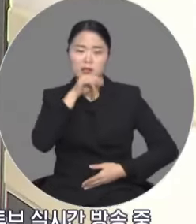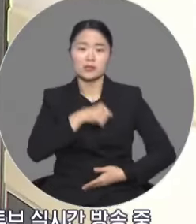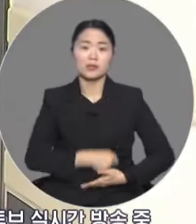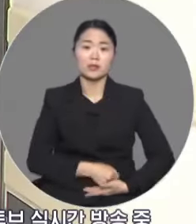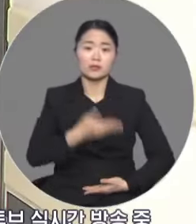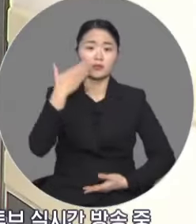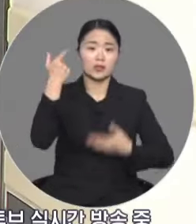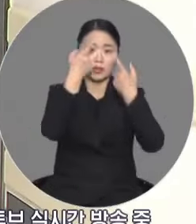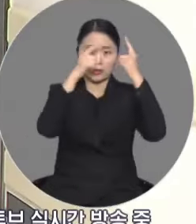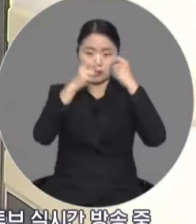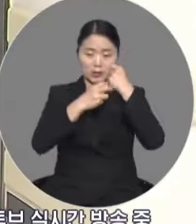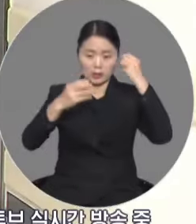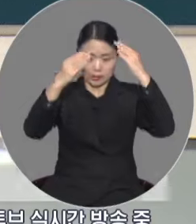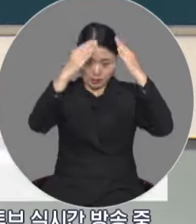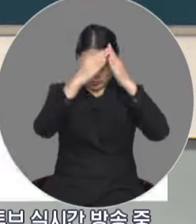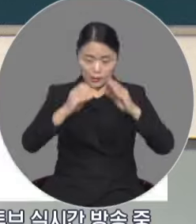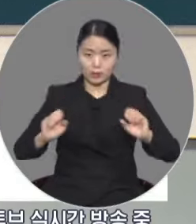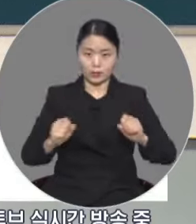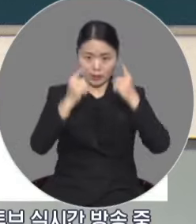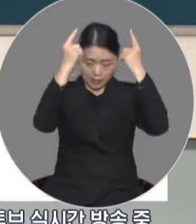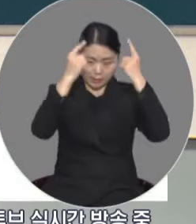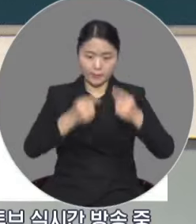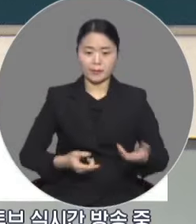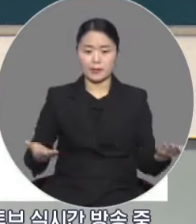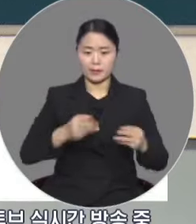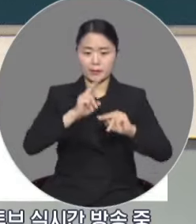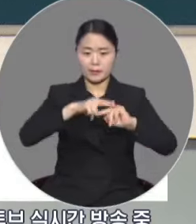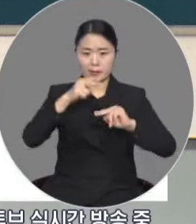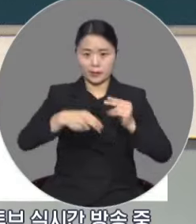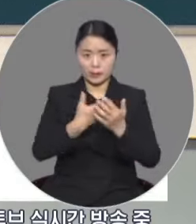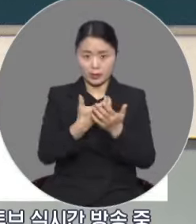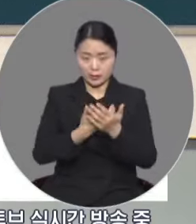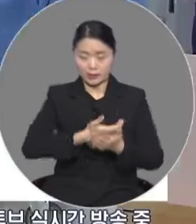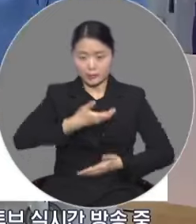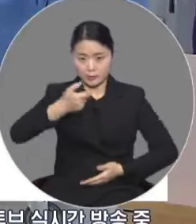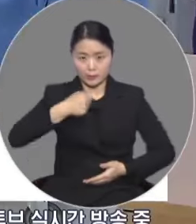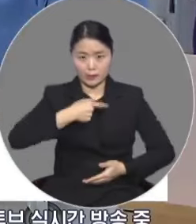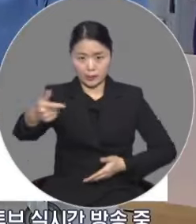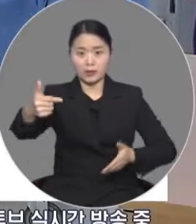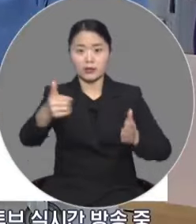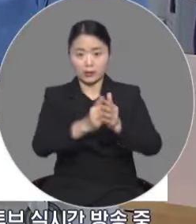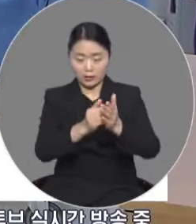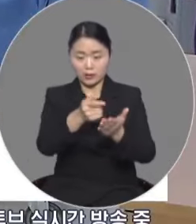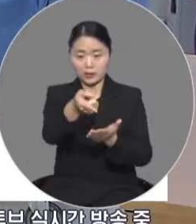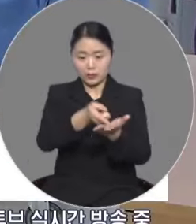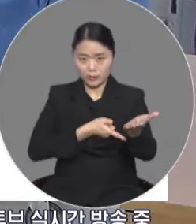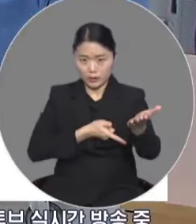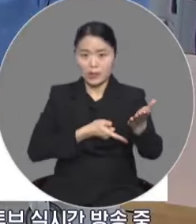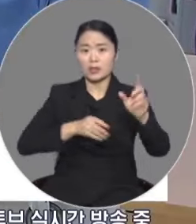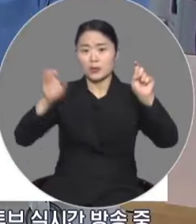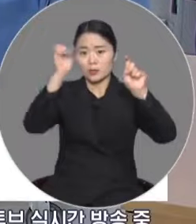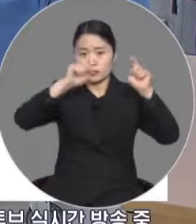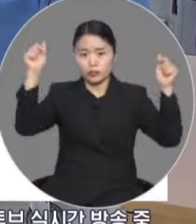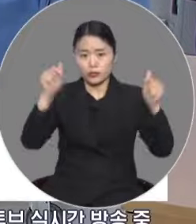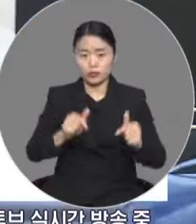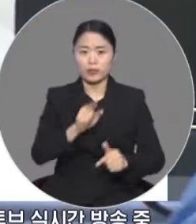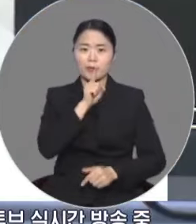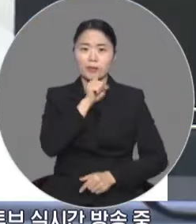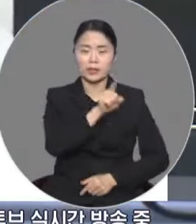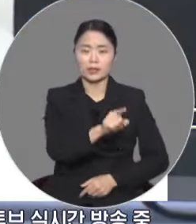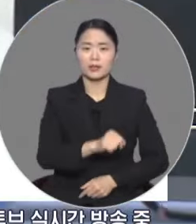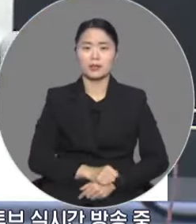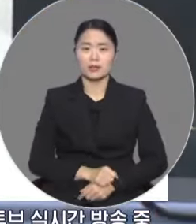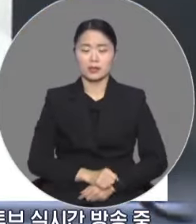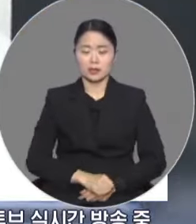울산대병원은 전공의 집단 사직 여파로 수술을 기존 대비 10%가량 축소했다고 밝혔습니다. 전공의가 하던 수술